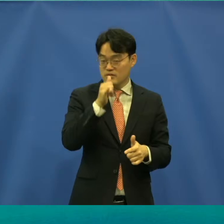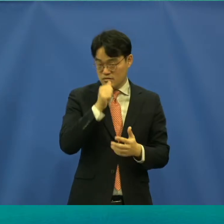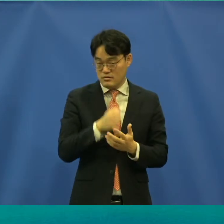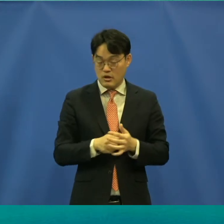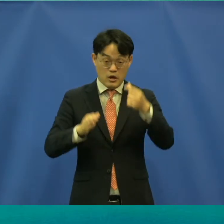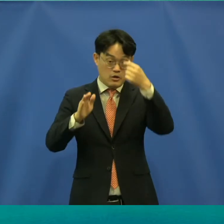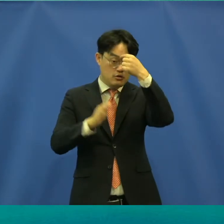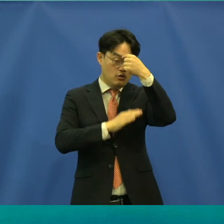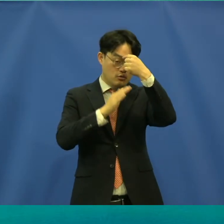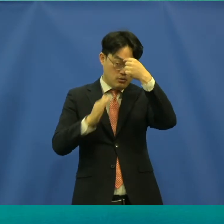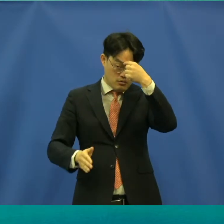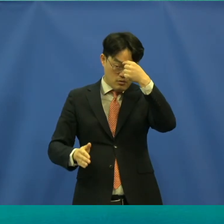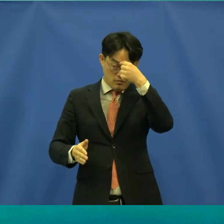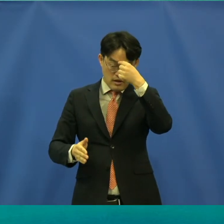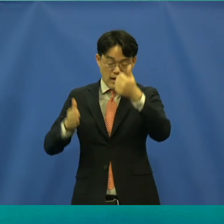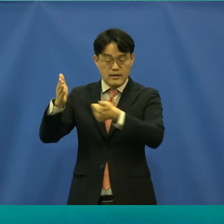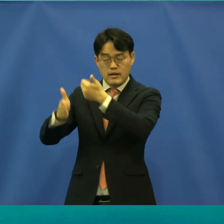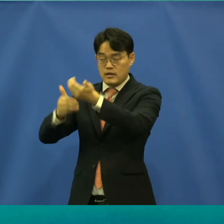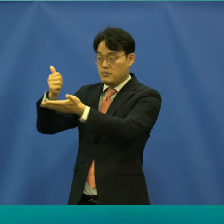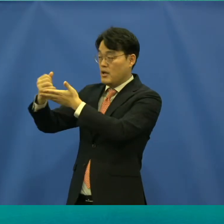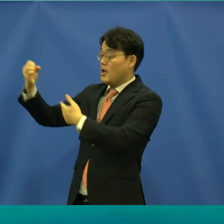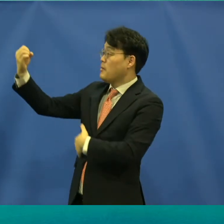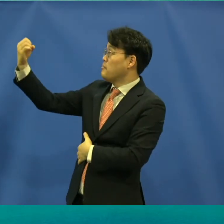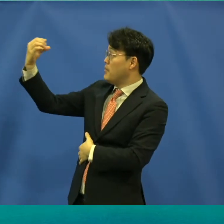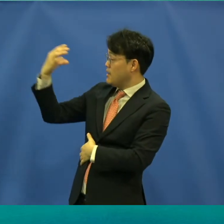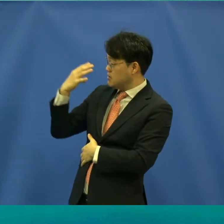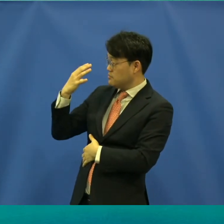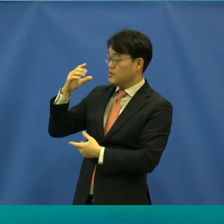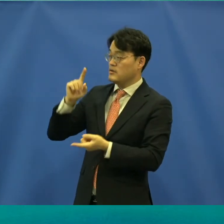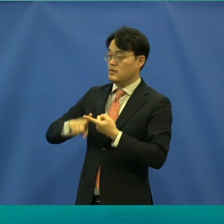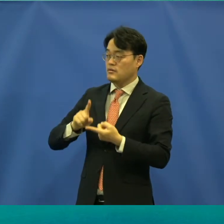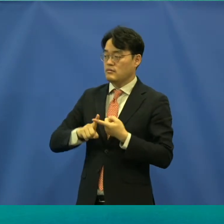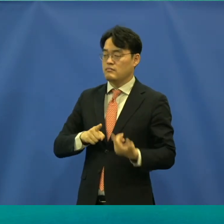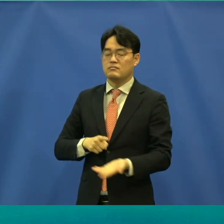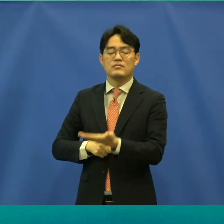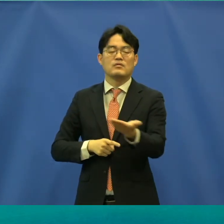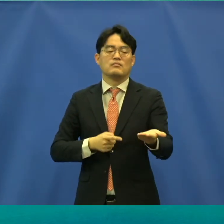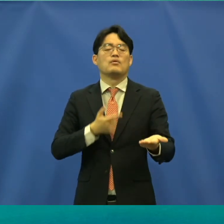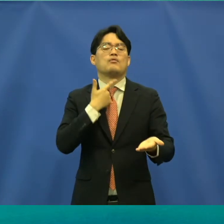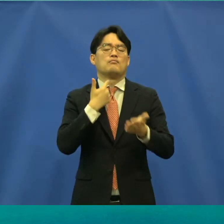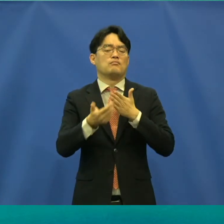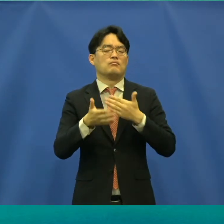성도라면 이 말씀하시는 하나님을 경험해야 합니다.